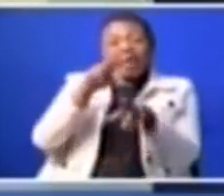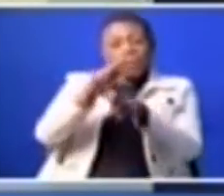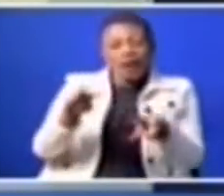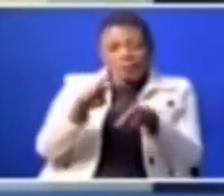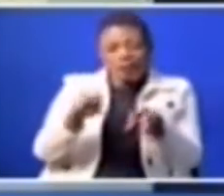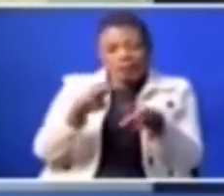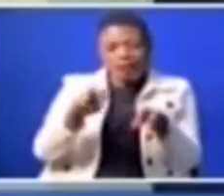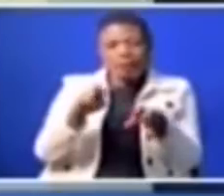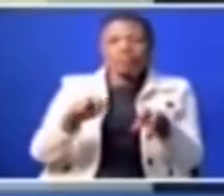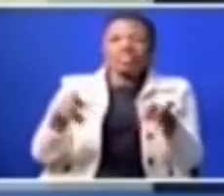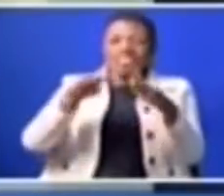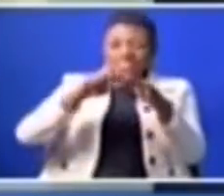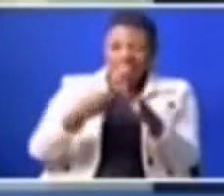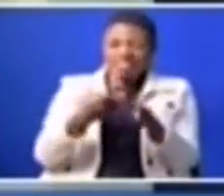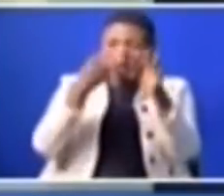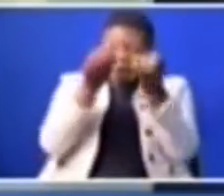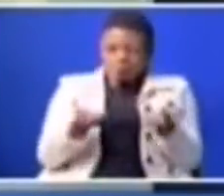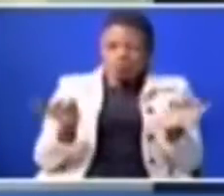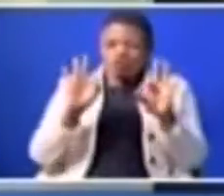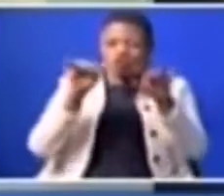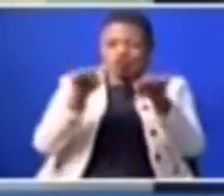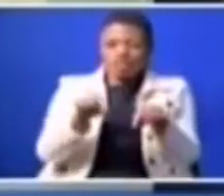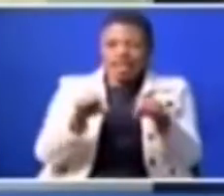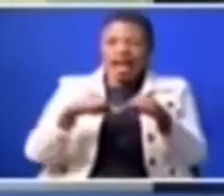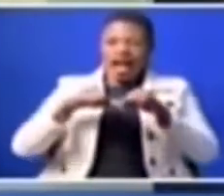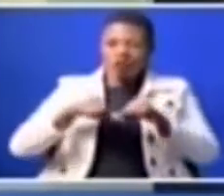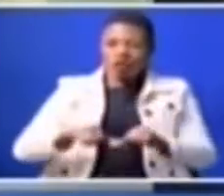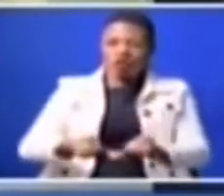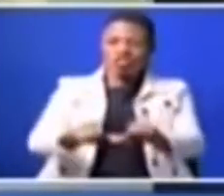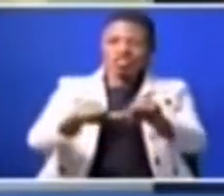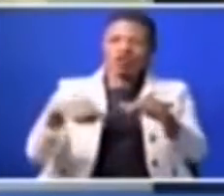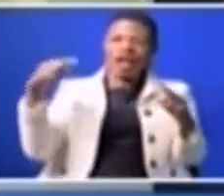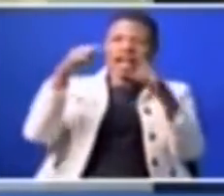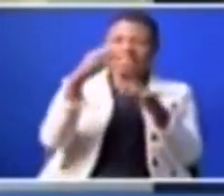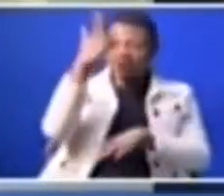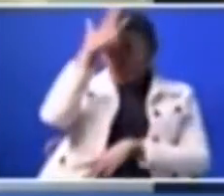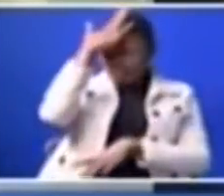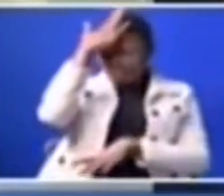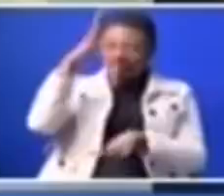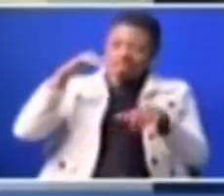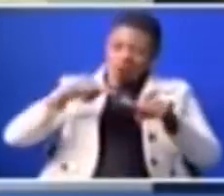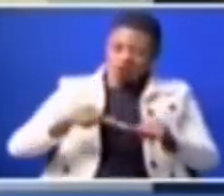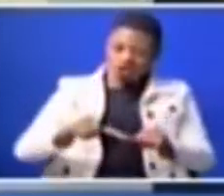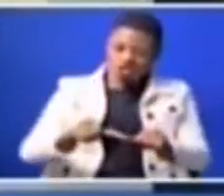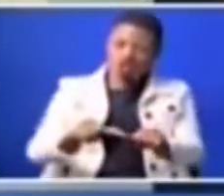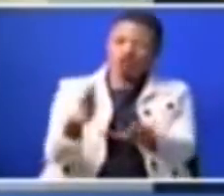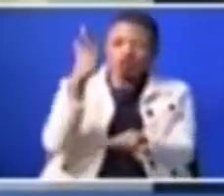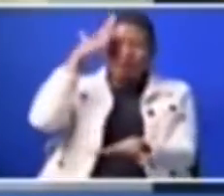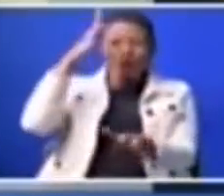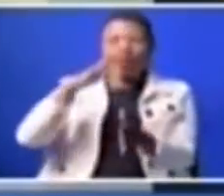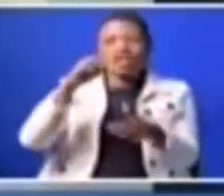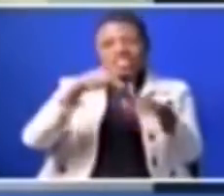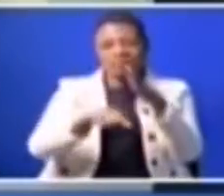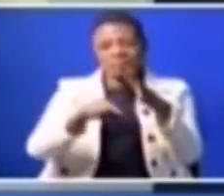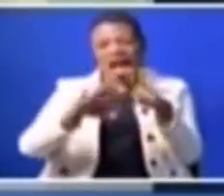ile kamata ndio imeanza rasmi siku ya leo na itaendelea hadi siku ya Jumatatu. Kwa hivyo tutakuwa nafuatilia kuweza kufahamu zaidi ni